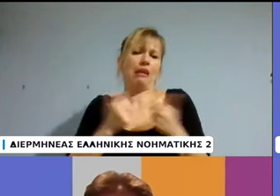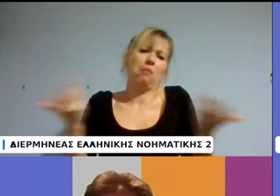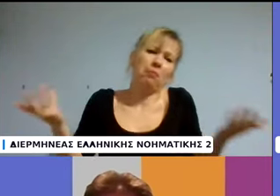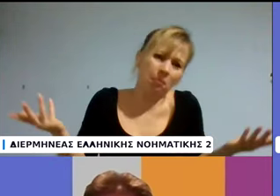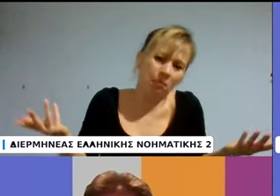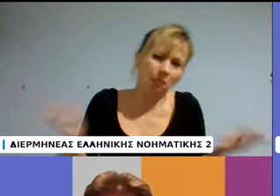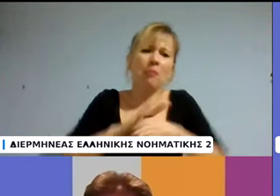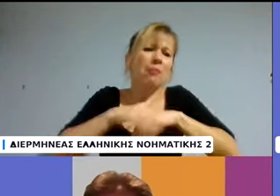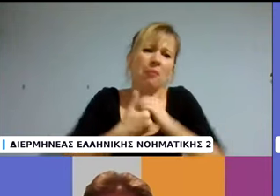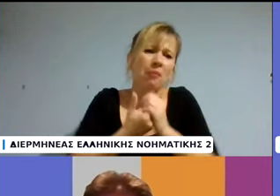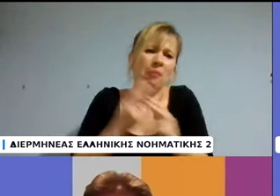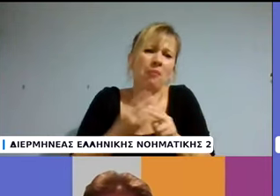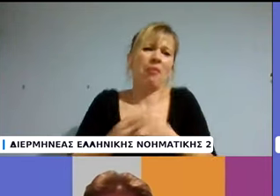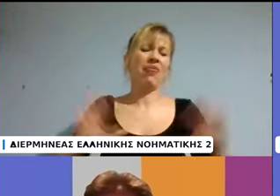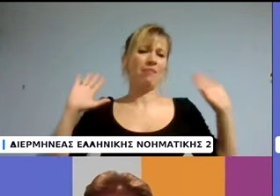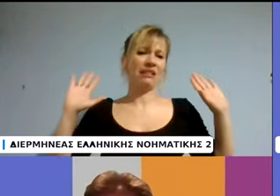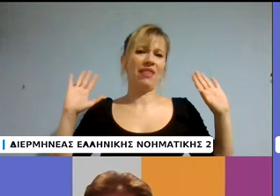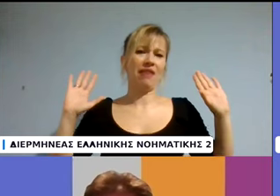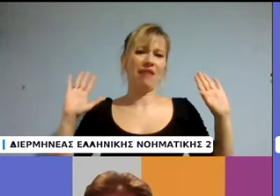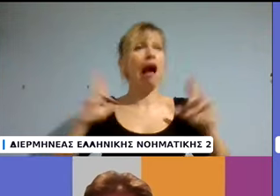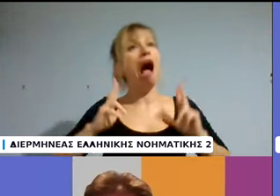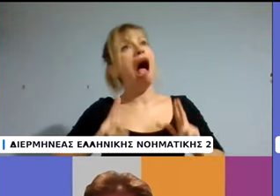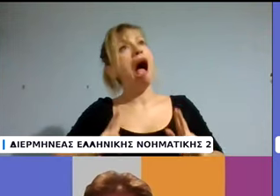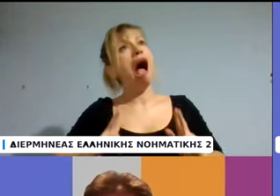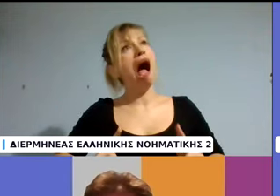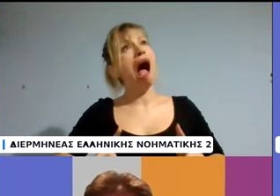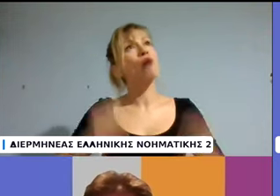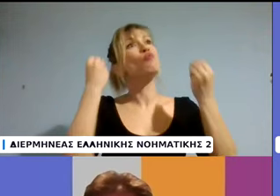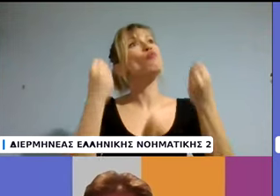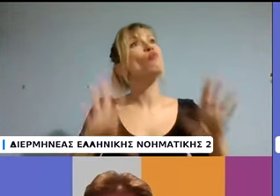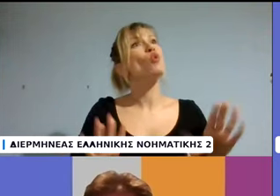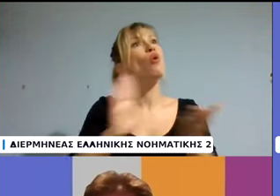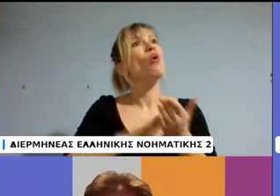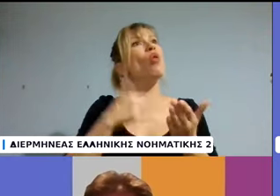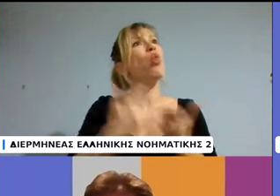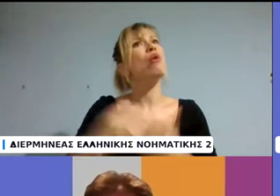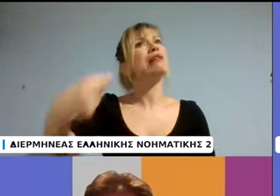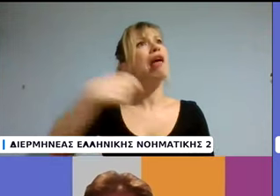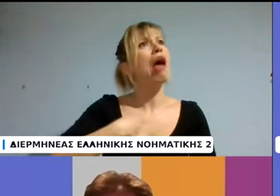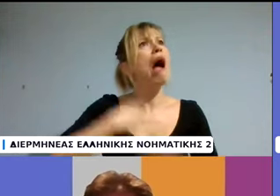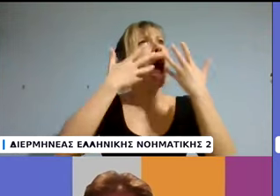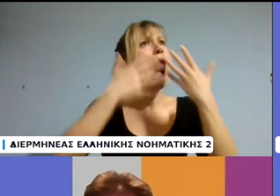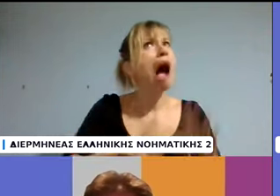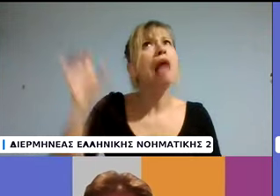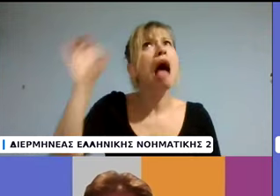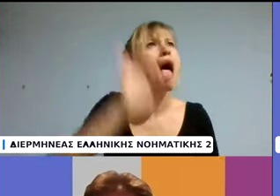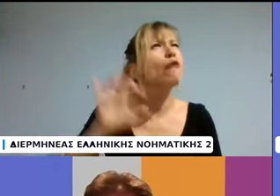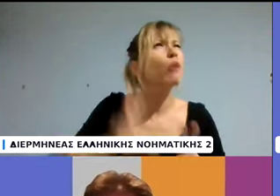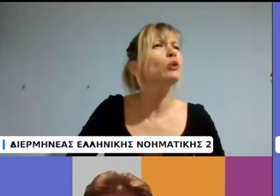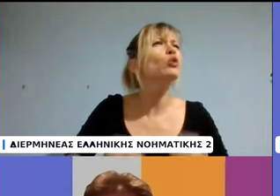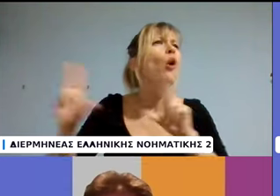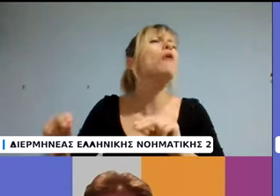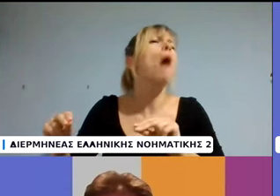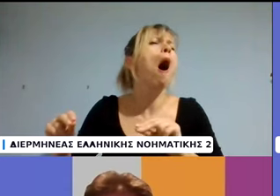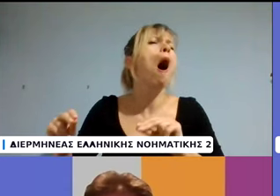ότι τουλάχιστον έχουμε και παρέα. Δεν νομίζω ότι πρέπει να το δούμε έτσι. Πρέπει να μάθουμε